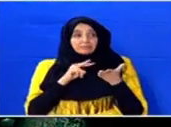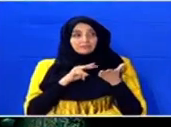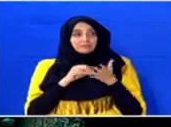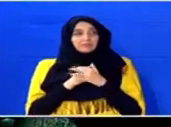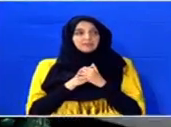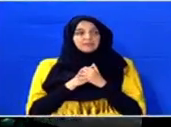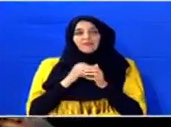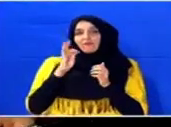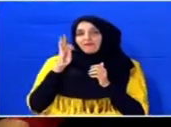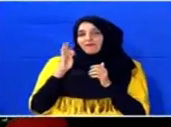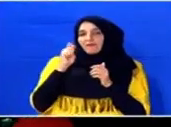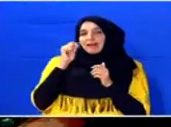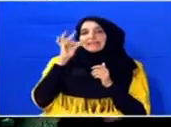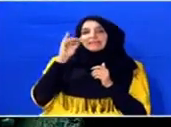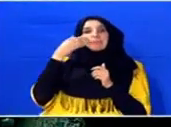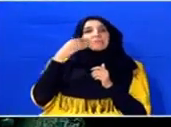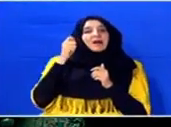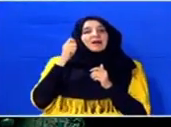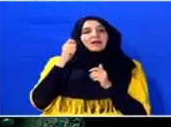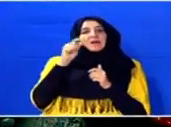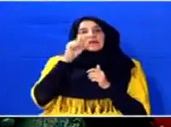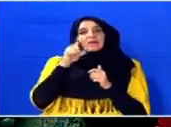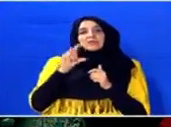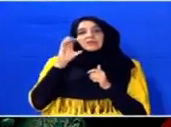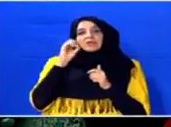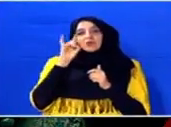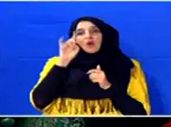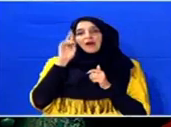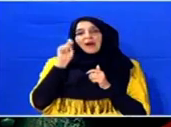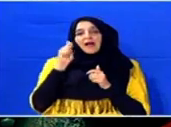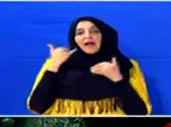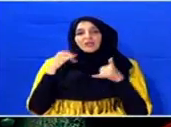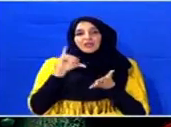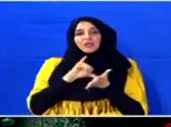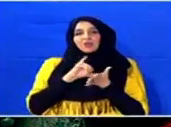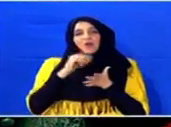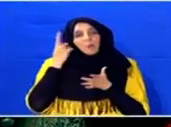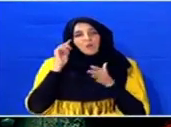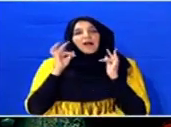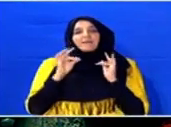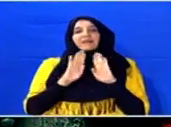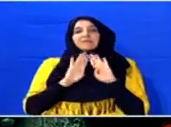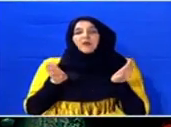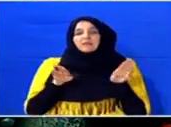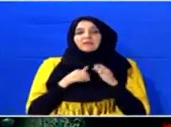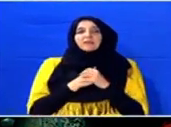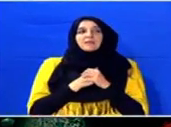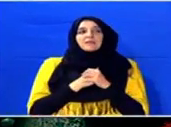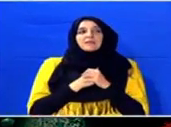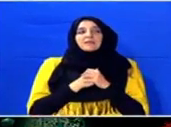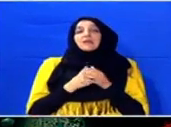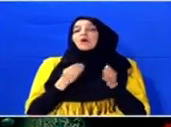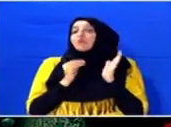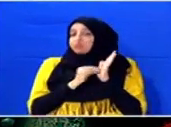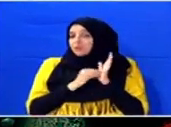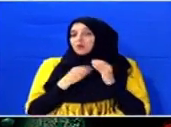فاطمه الزهراء من العاصمه وتتعلق بالطلاق ايضا ونذكر بارقام